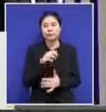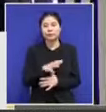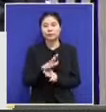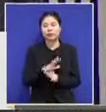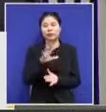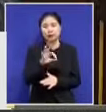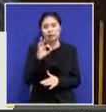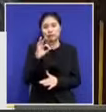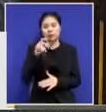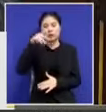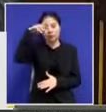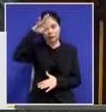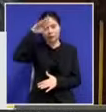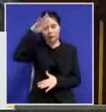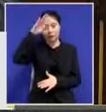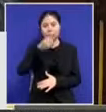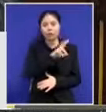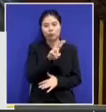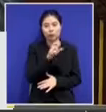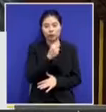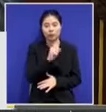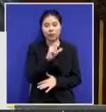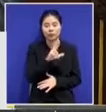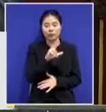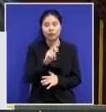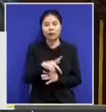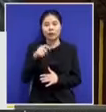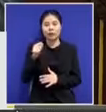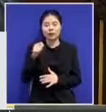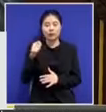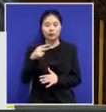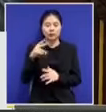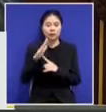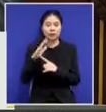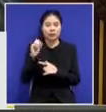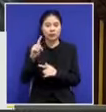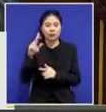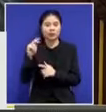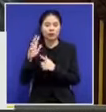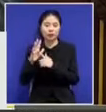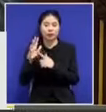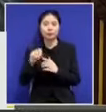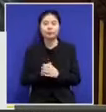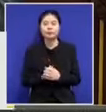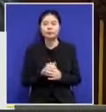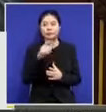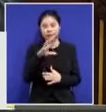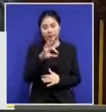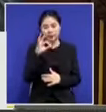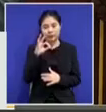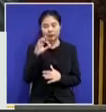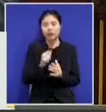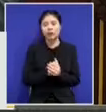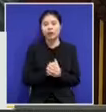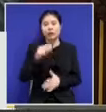เรืองกิจครับ 213นางทัศนายุวานน ท์พลเอกประยุ